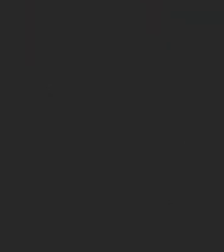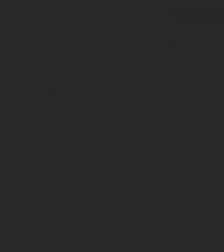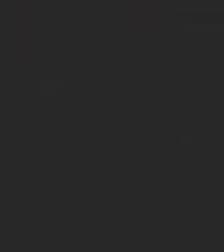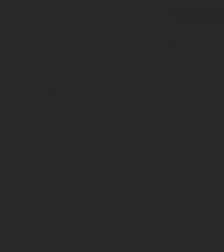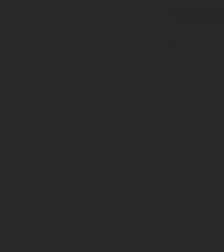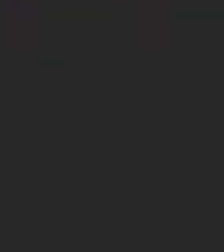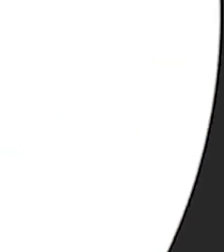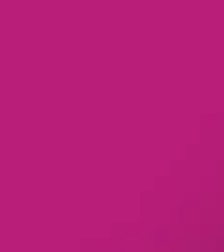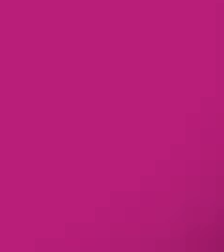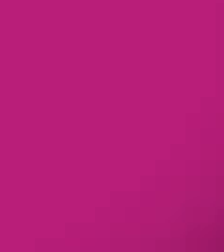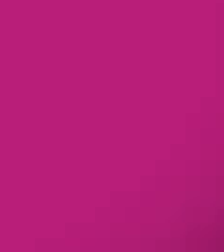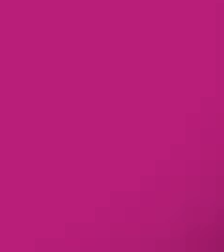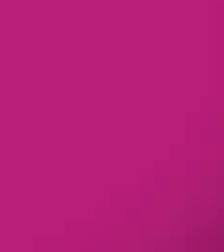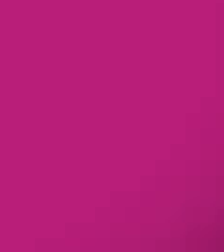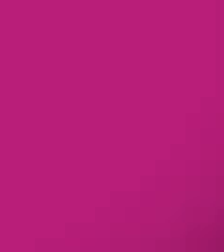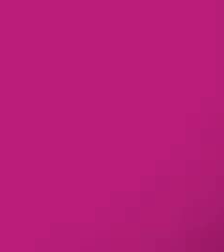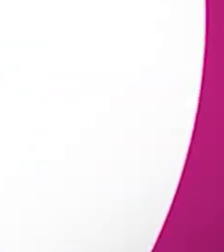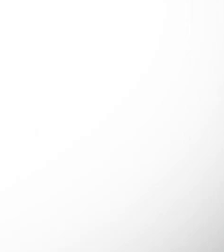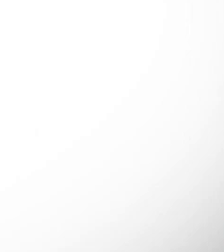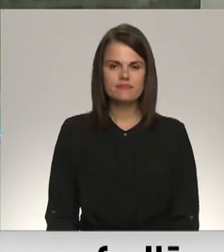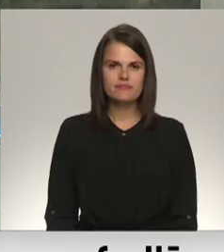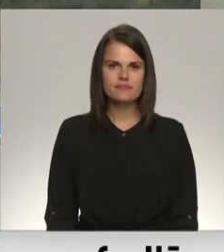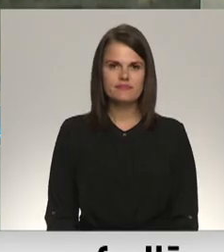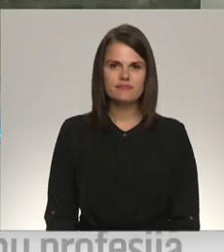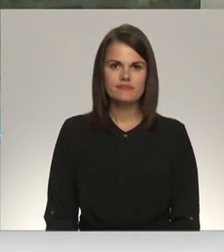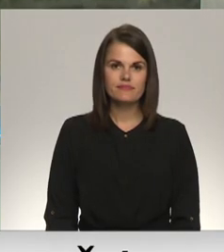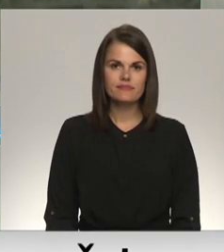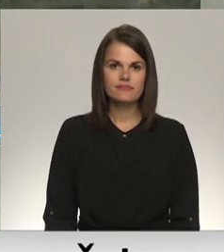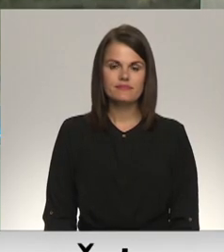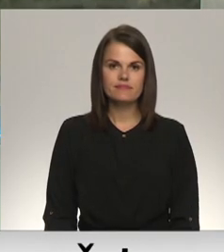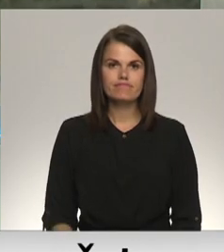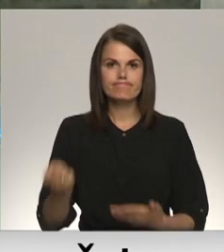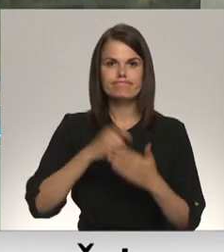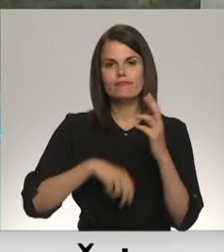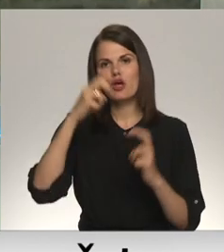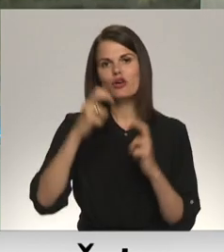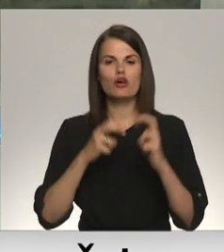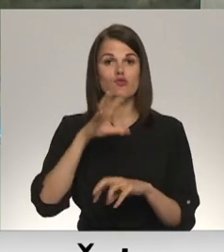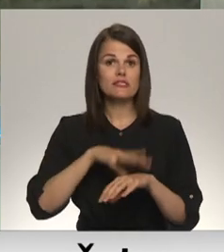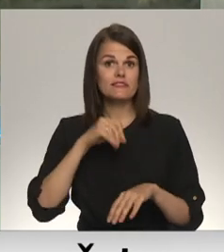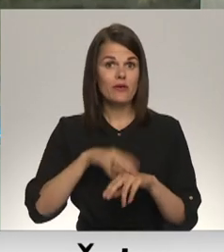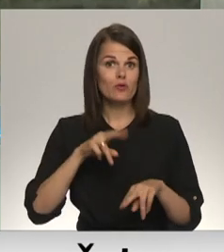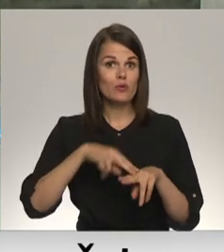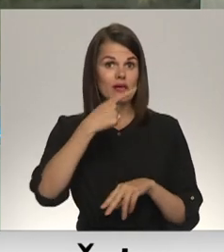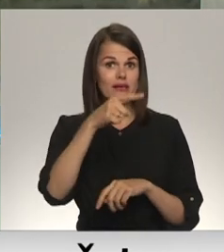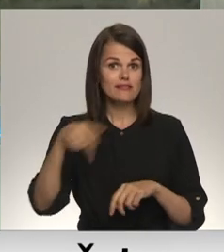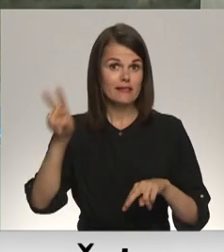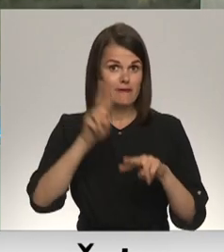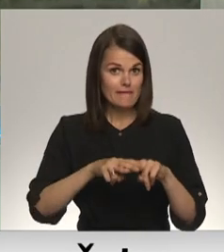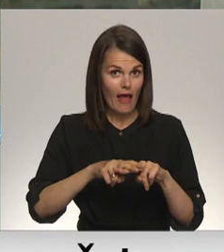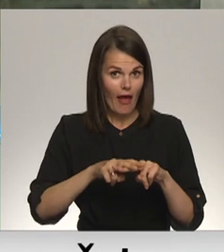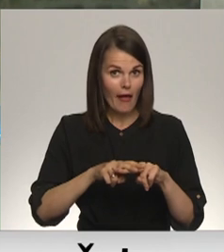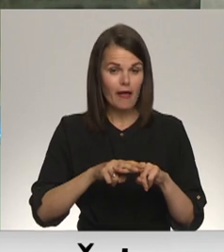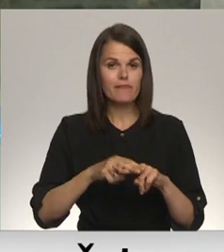Re! Viss ēters ir te! Aizvērs savas ražotnes Zviedrijā un citvieta pārtikas ražotājs Orkla